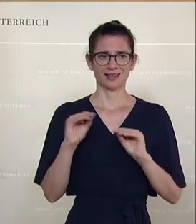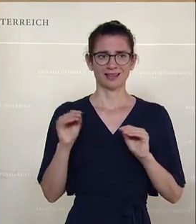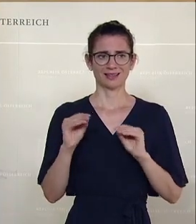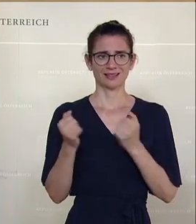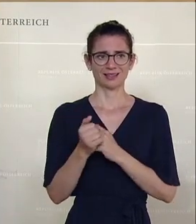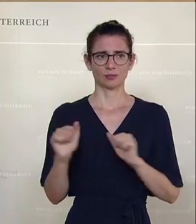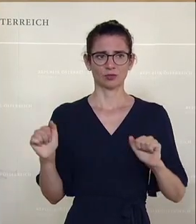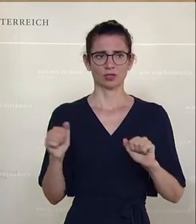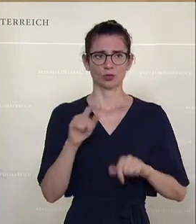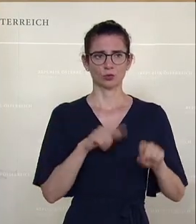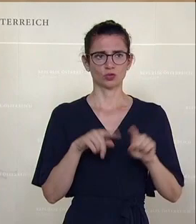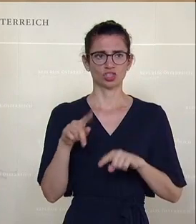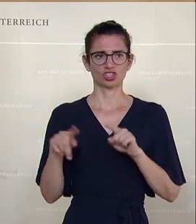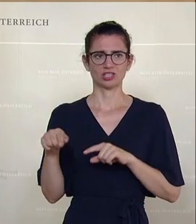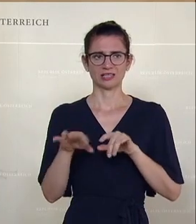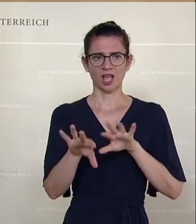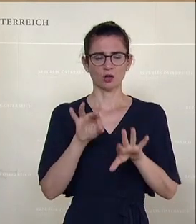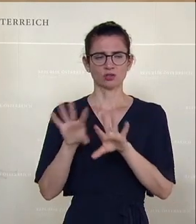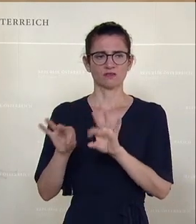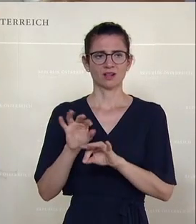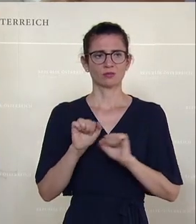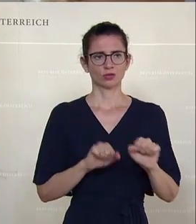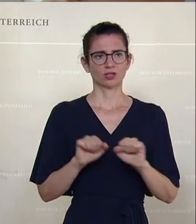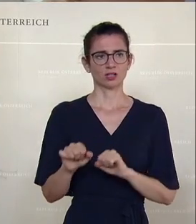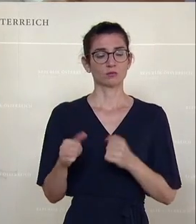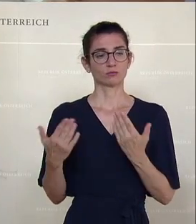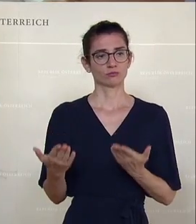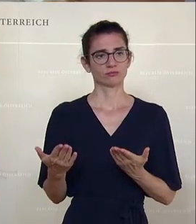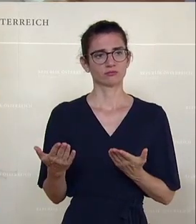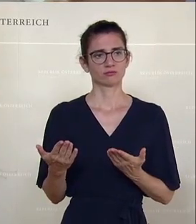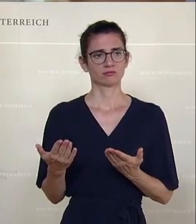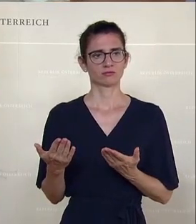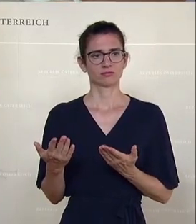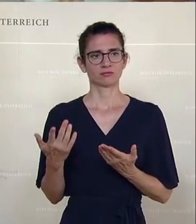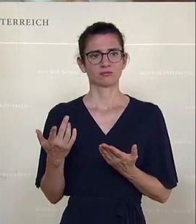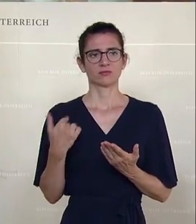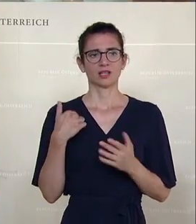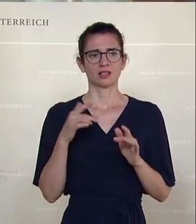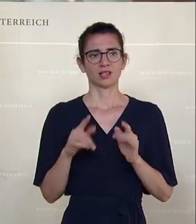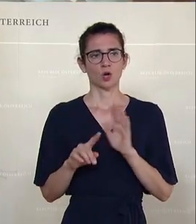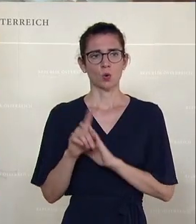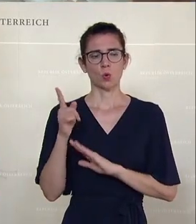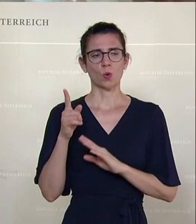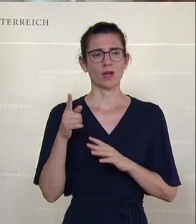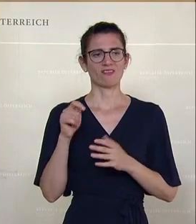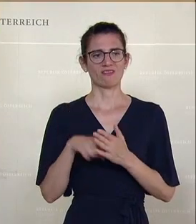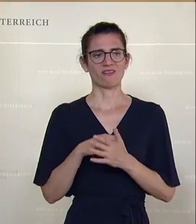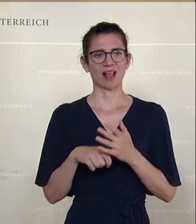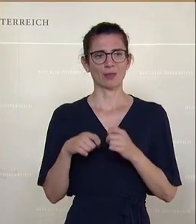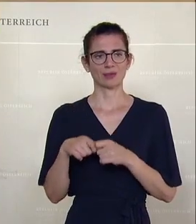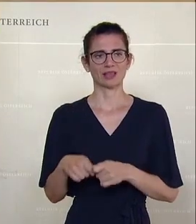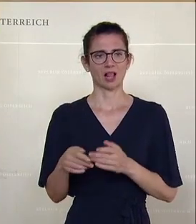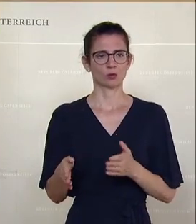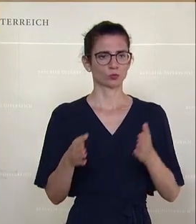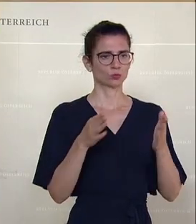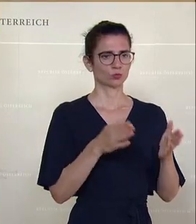Demokratie, verschiedene Auswahlmöglichkeiten, dort haben wir relativ hohe Wahlbeteiligungen und